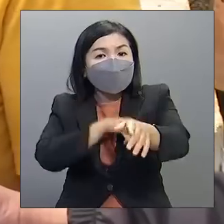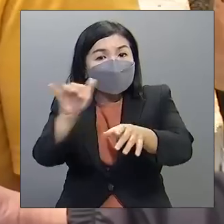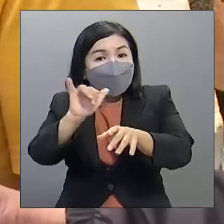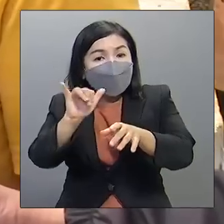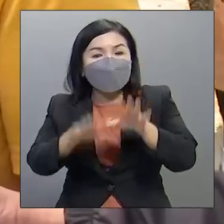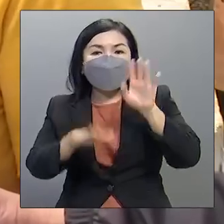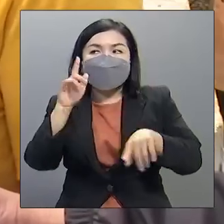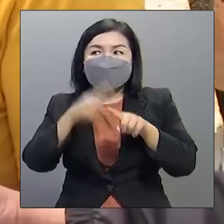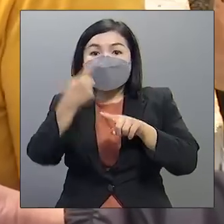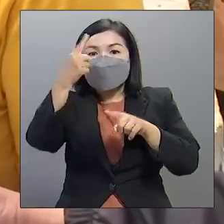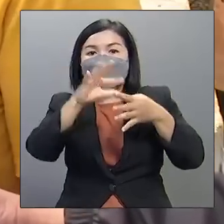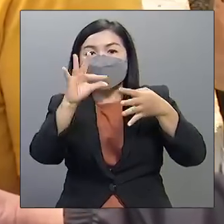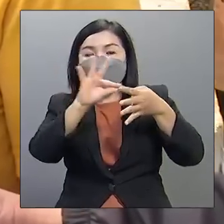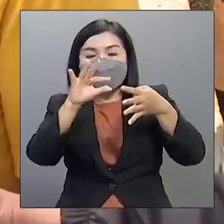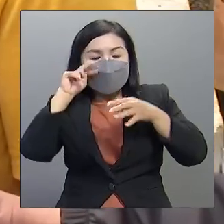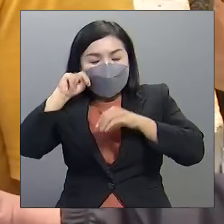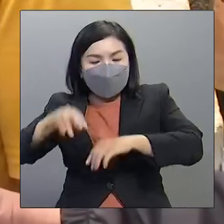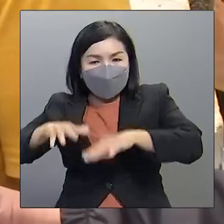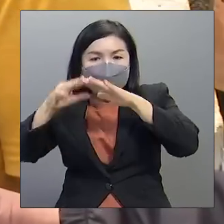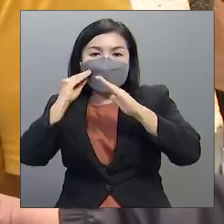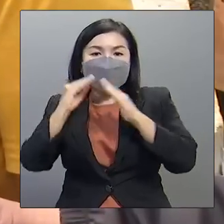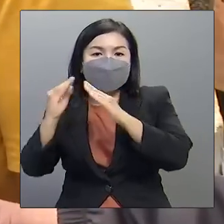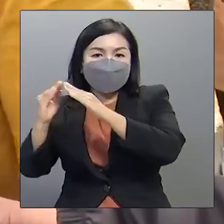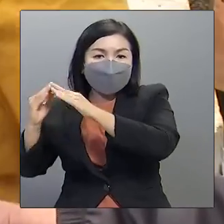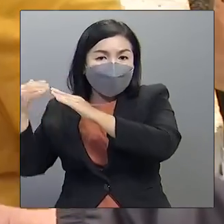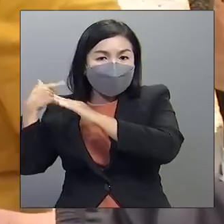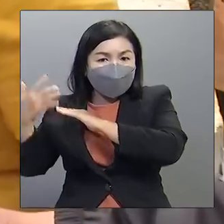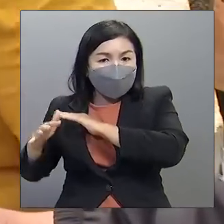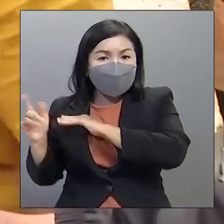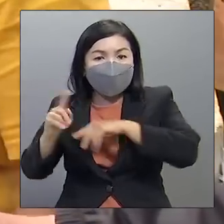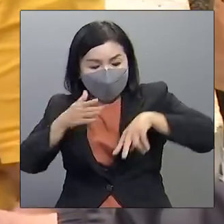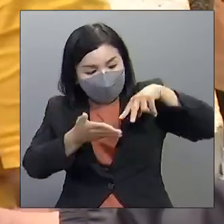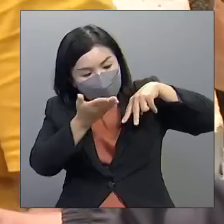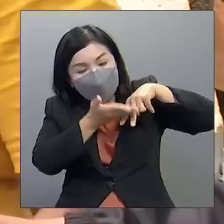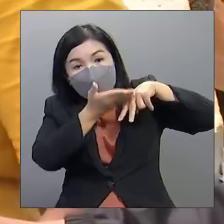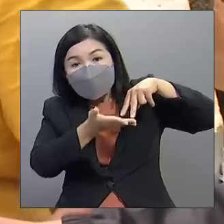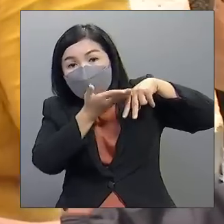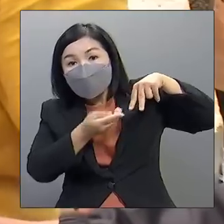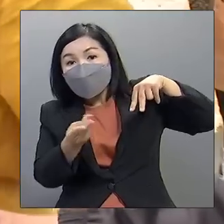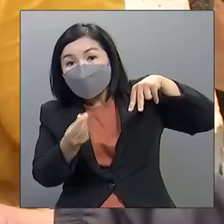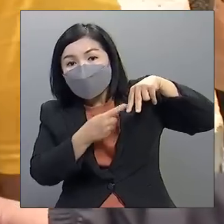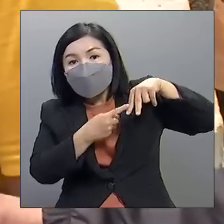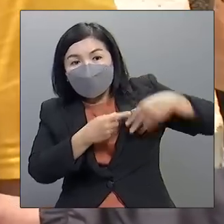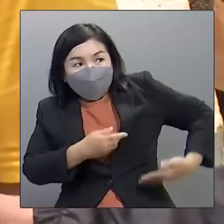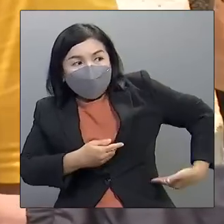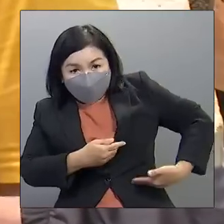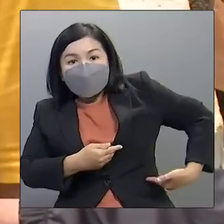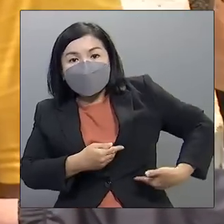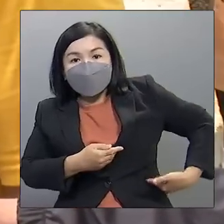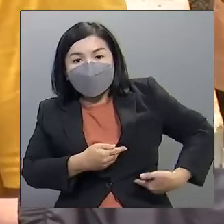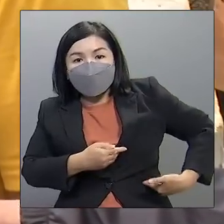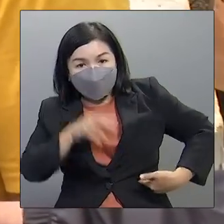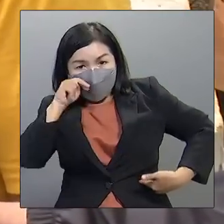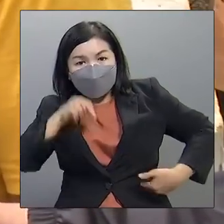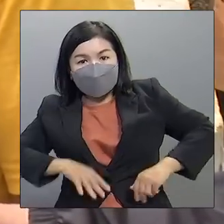บ้าน ท่วมบ้านนะคะ ค ่ะ ระดับน้ำอยู่ประมาณไหนคะท่วม ประมาณสะโพกหนูอะ ค่